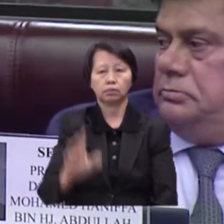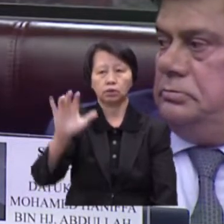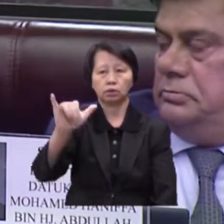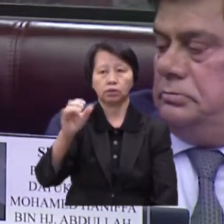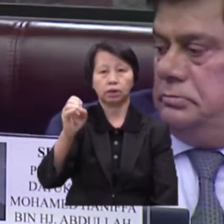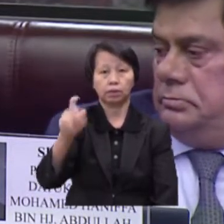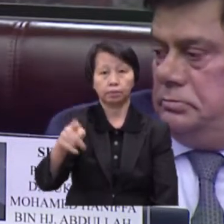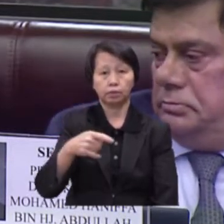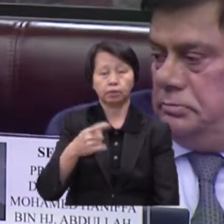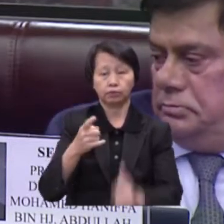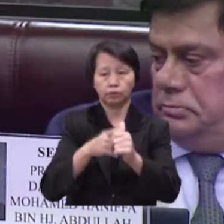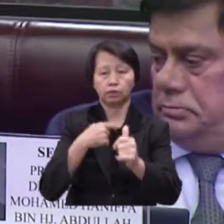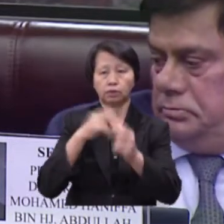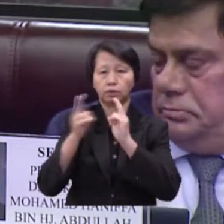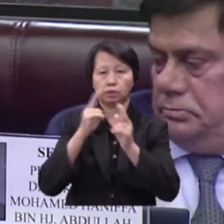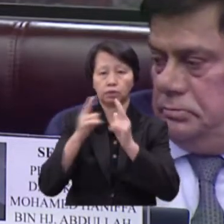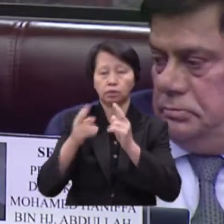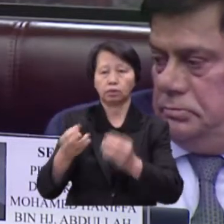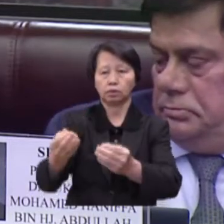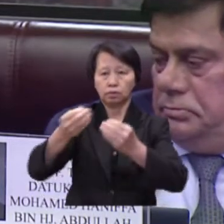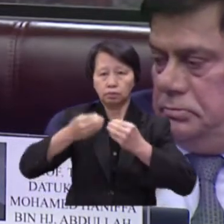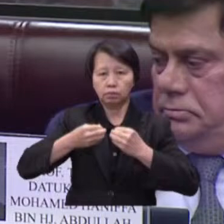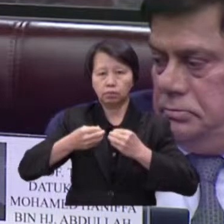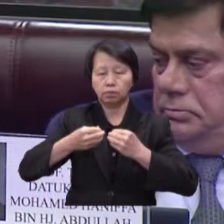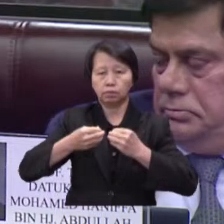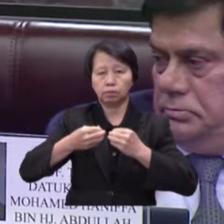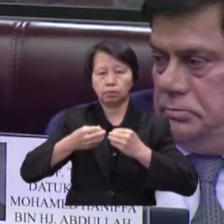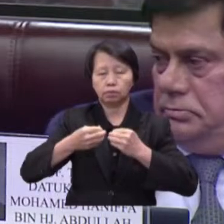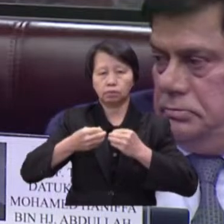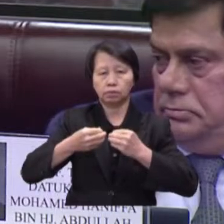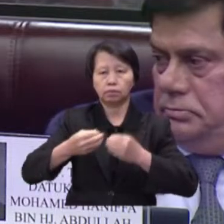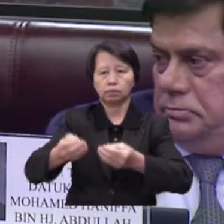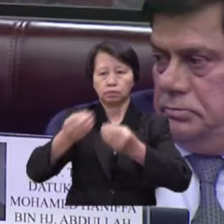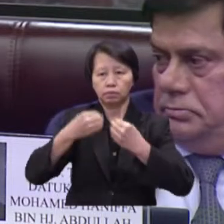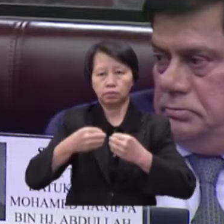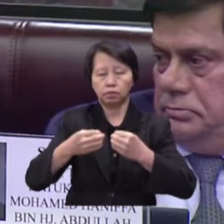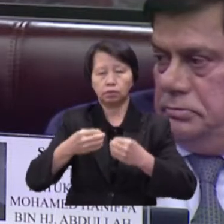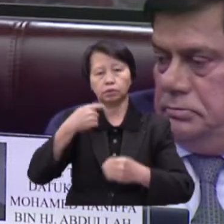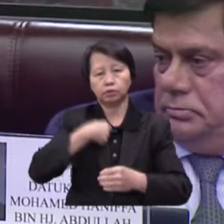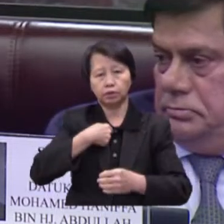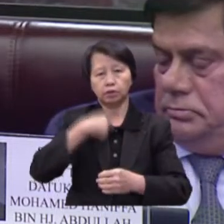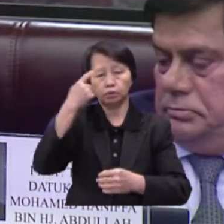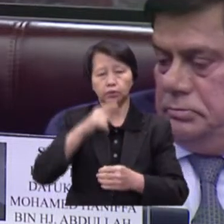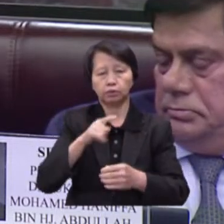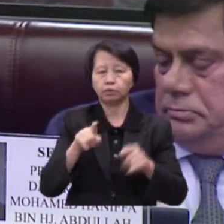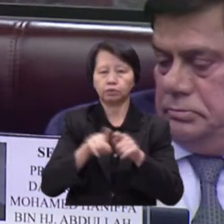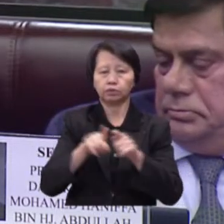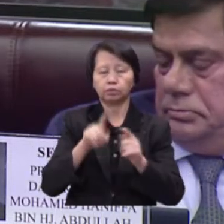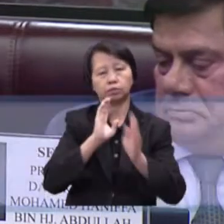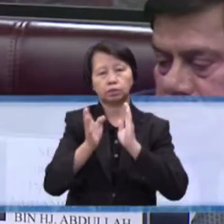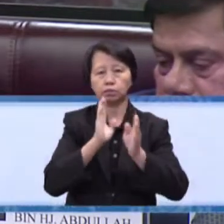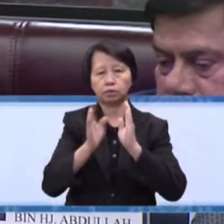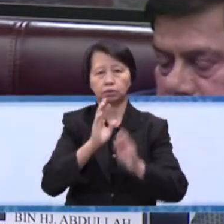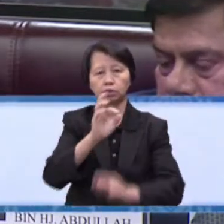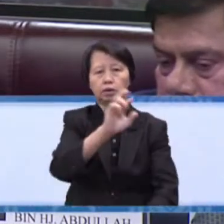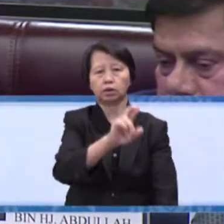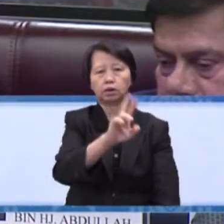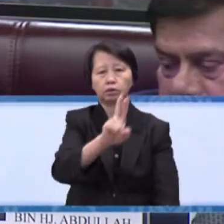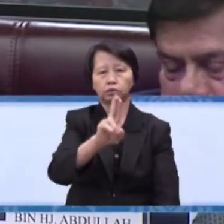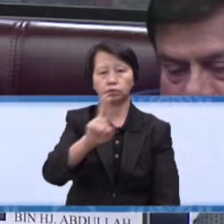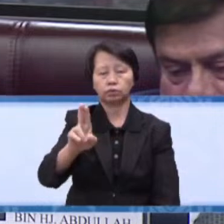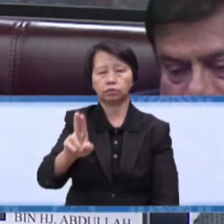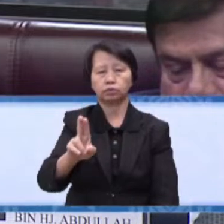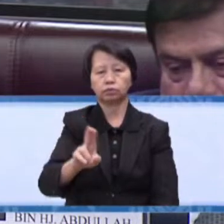Saya memberi kebenaran saya untuk turut sama dalam perbahasan undang-undang